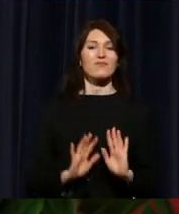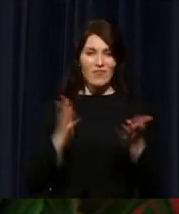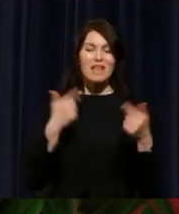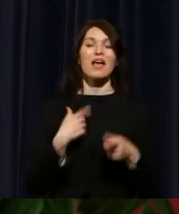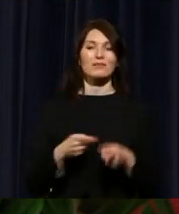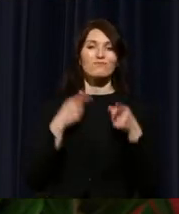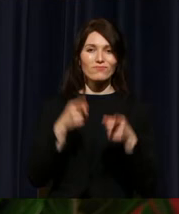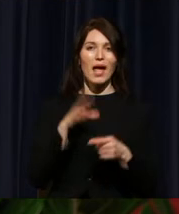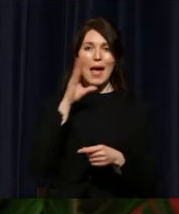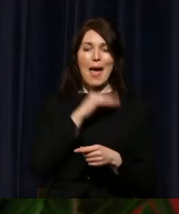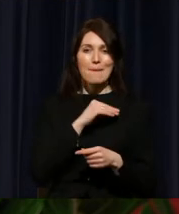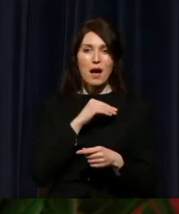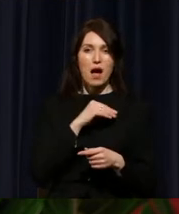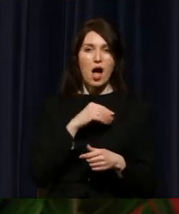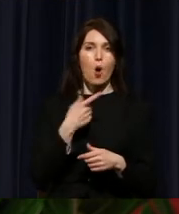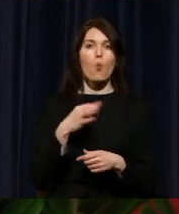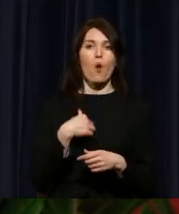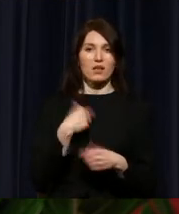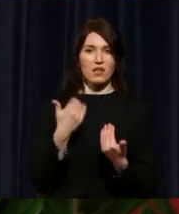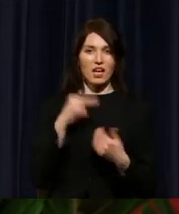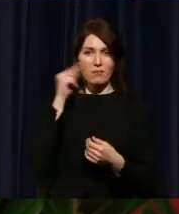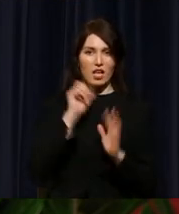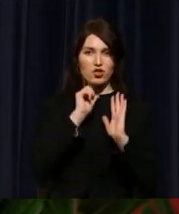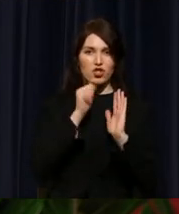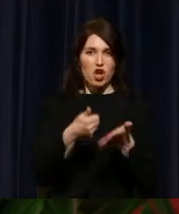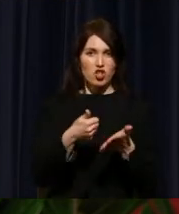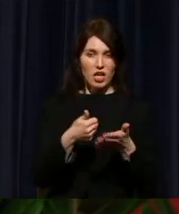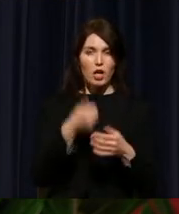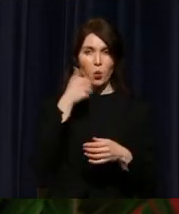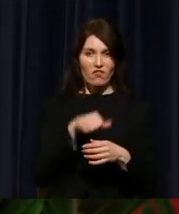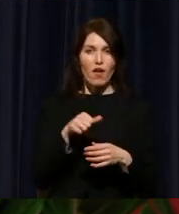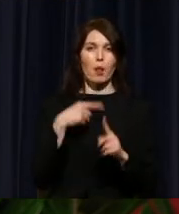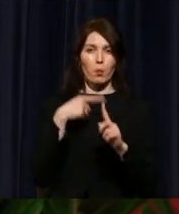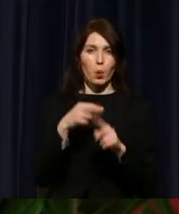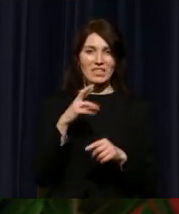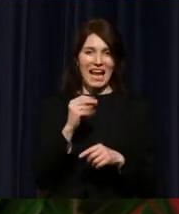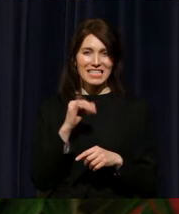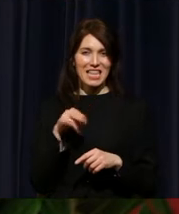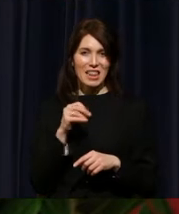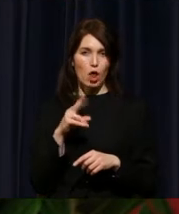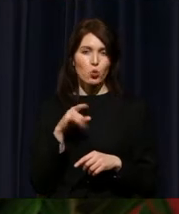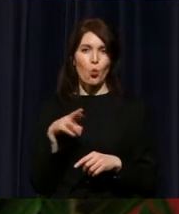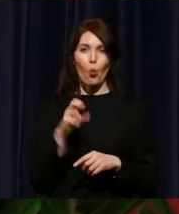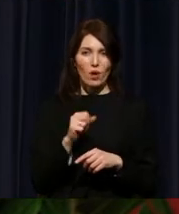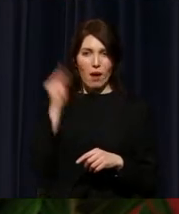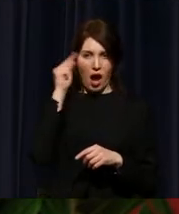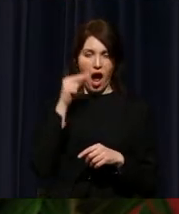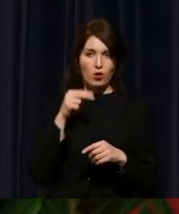tieku iekšā, ko tagad es mācos 6 gadus un tad vēl rezidentūrā un es vispār neredzu no jaunības